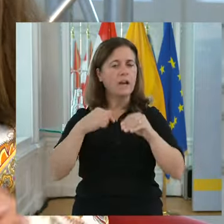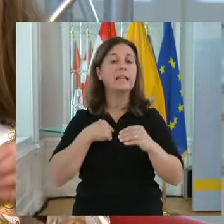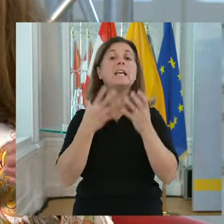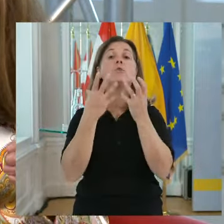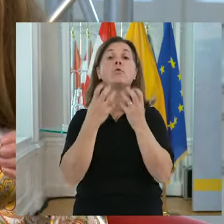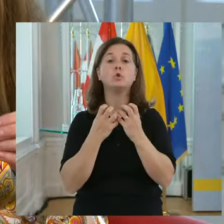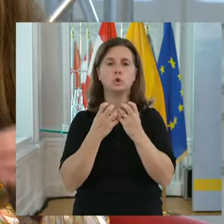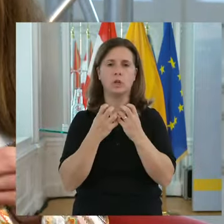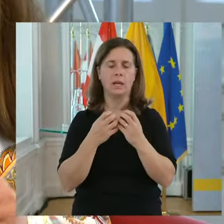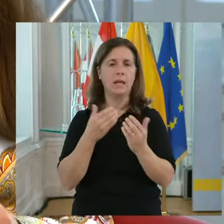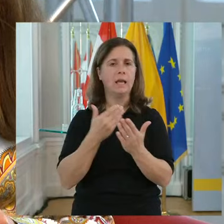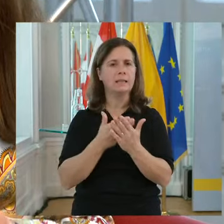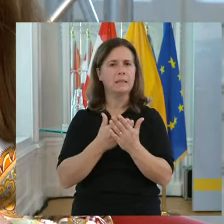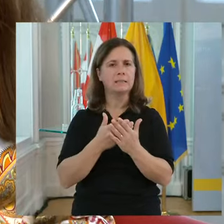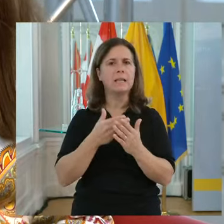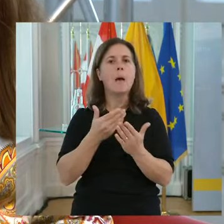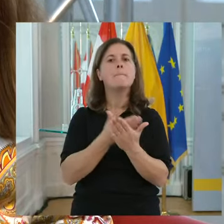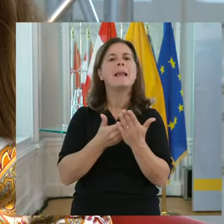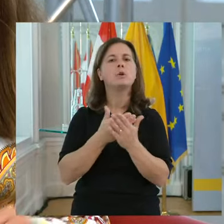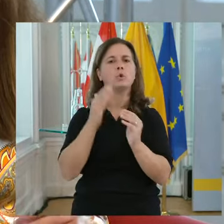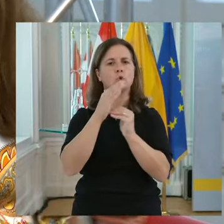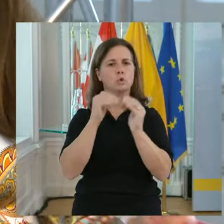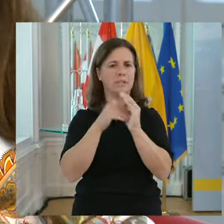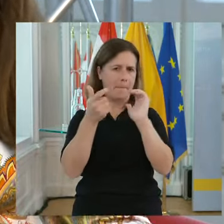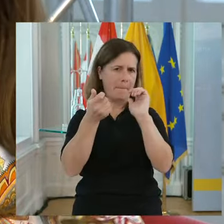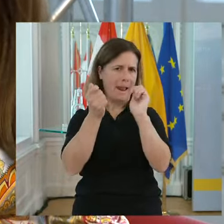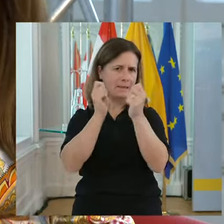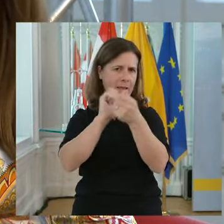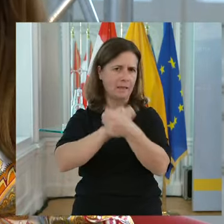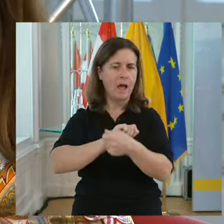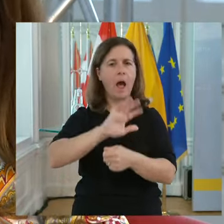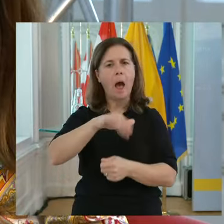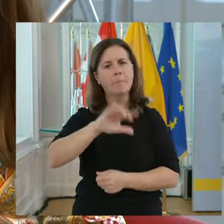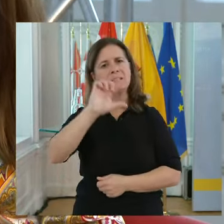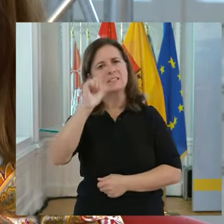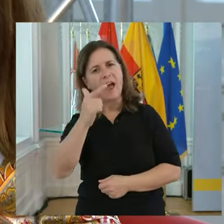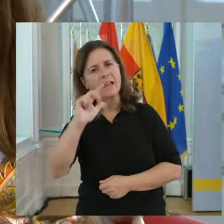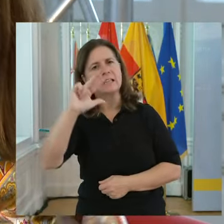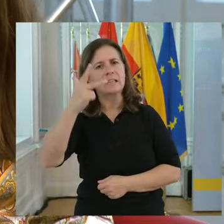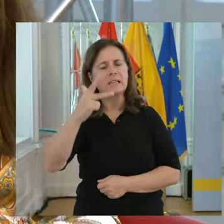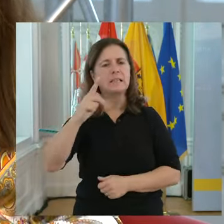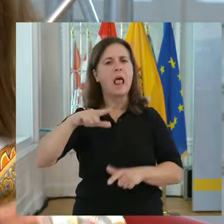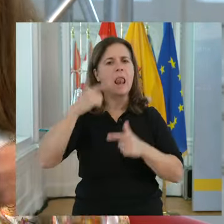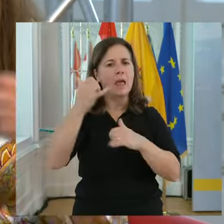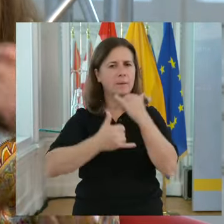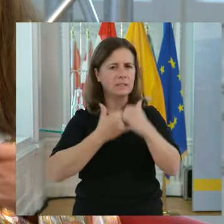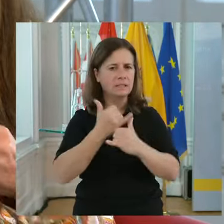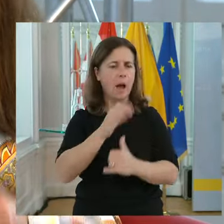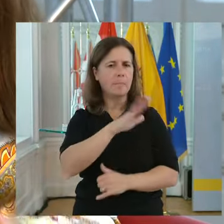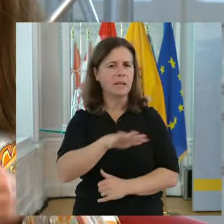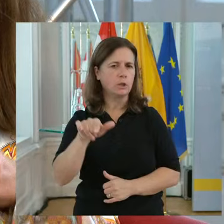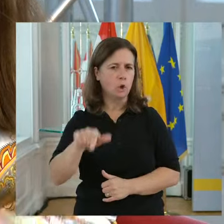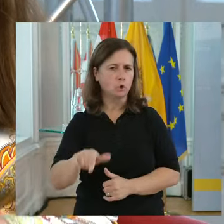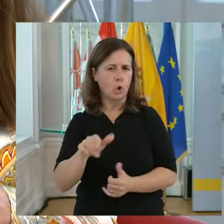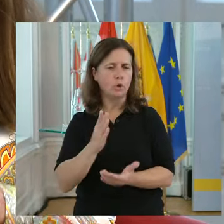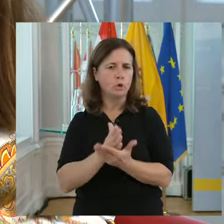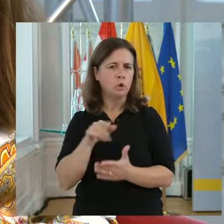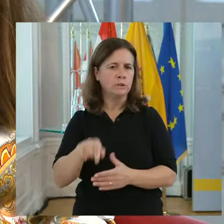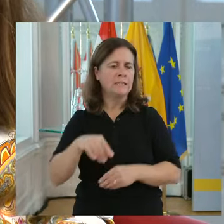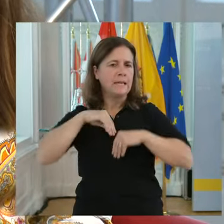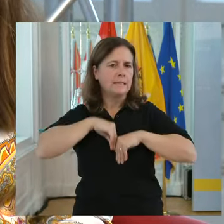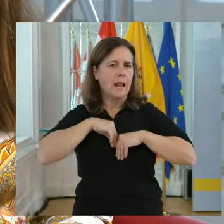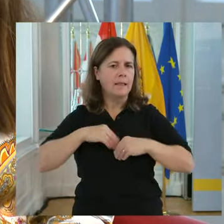mir, dass sich das Bildungssystem ändert, dass wir ab dem zweiten, dritten, vierten Lebensjahr beginnen, diese Talente,